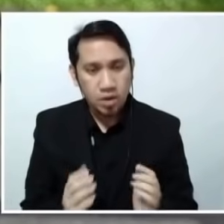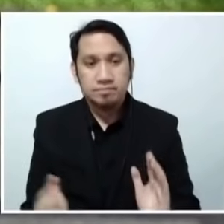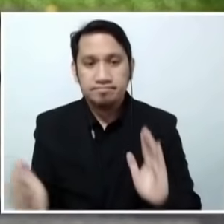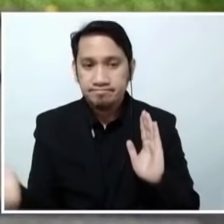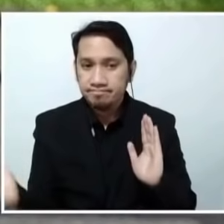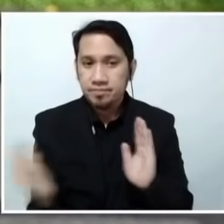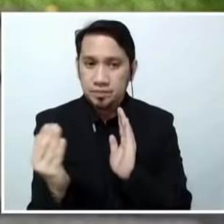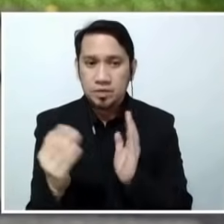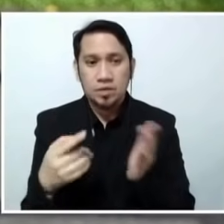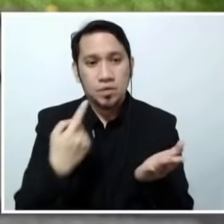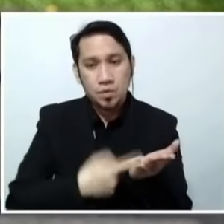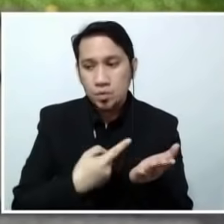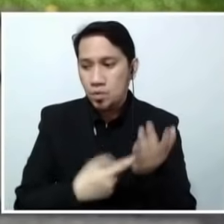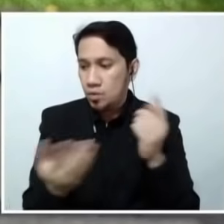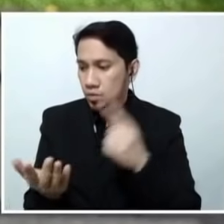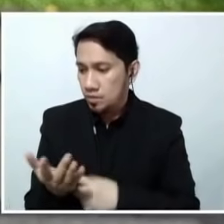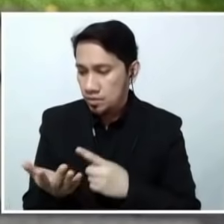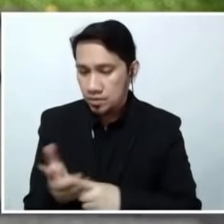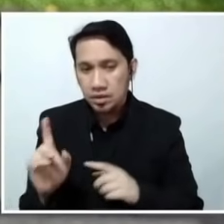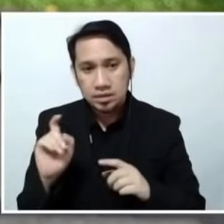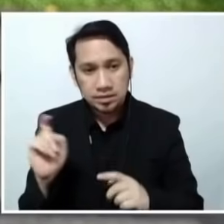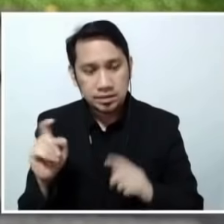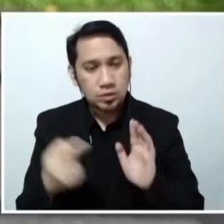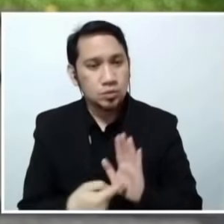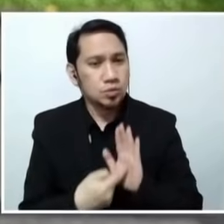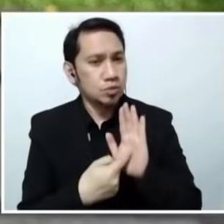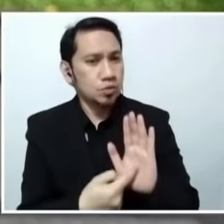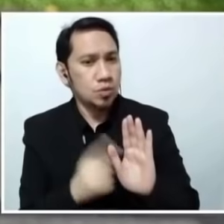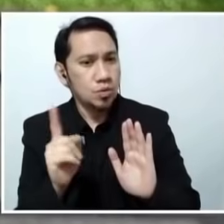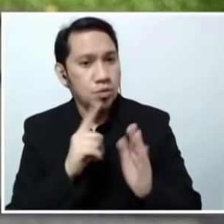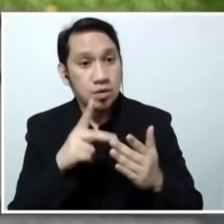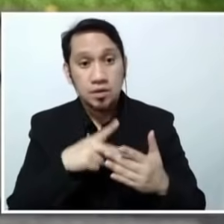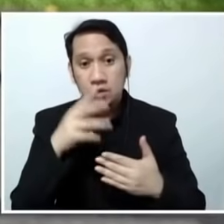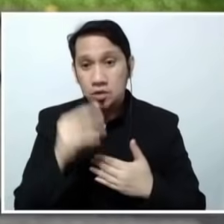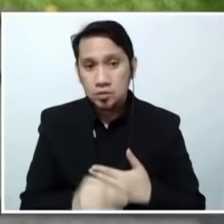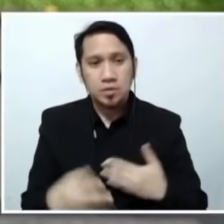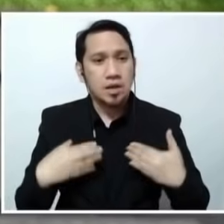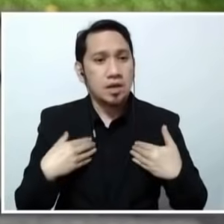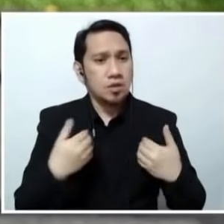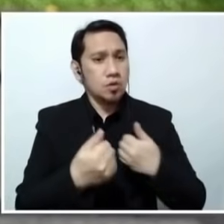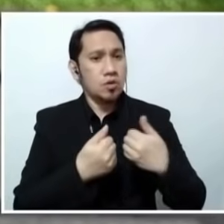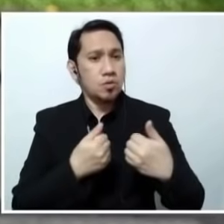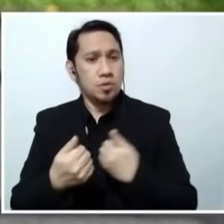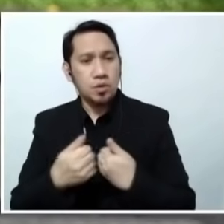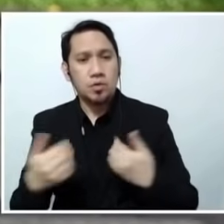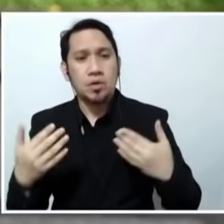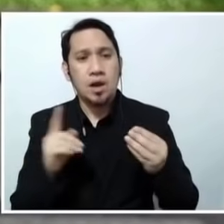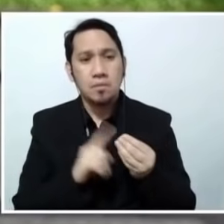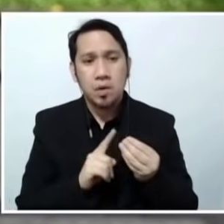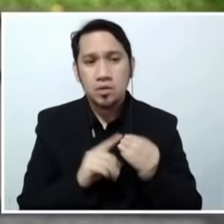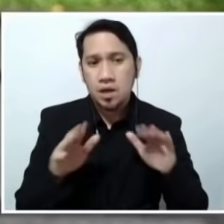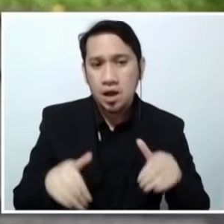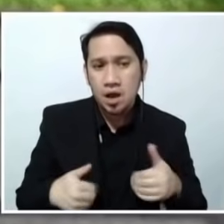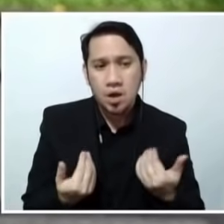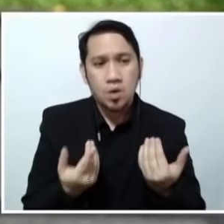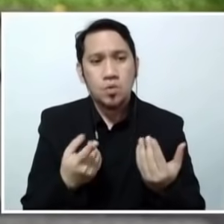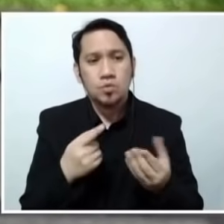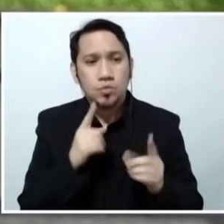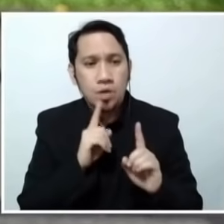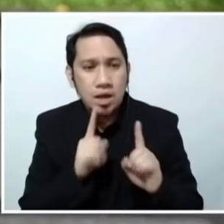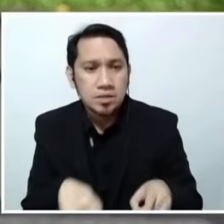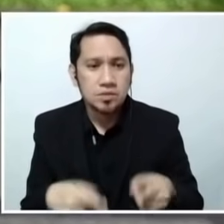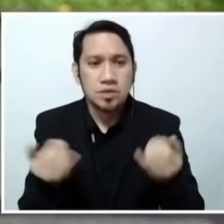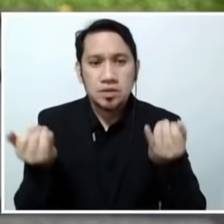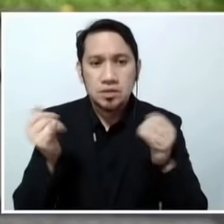debate para ilatag ang plataporma at magtagisan tungkol sa iba't ibang issue. Nagpapatrol, Sherry